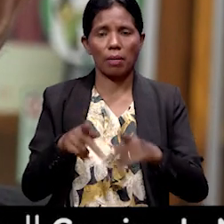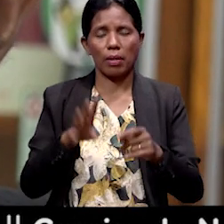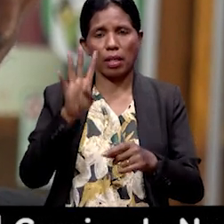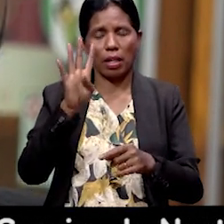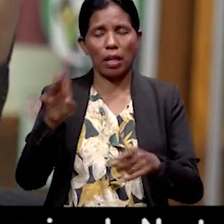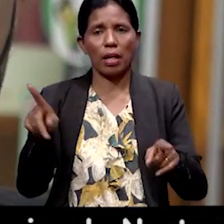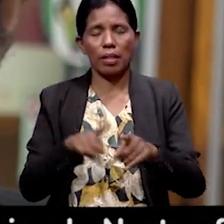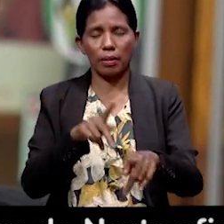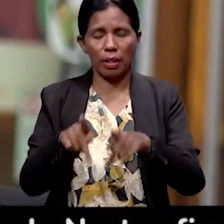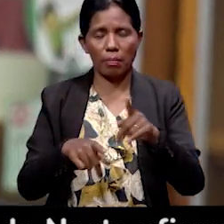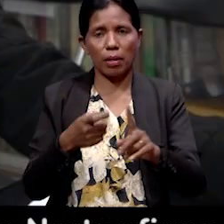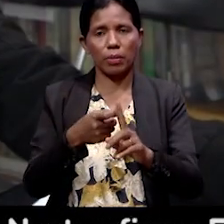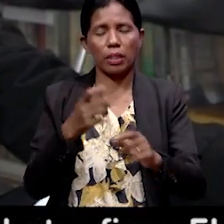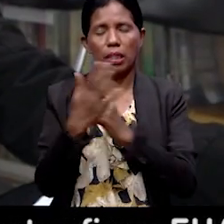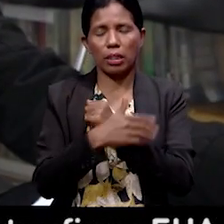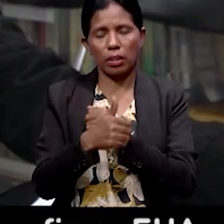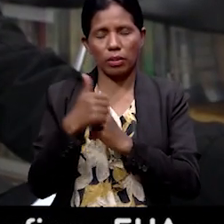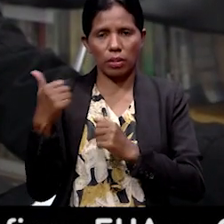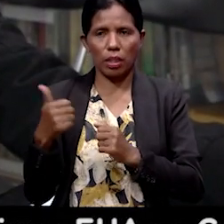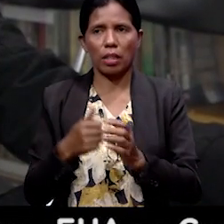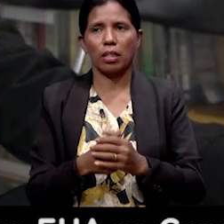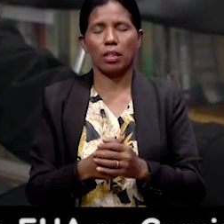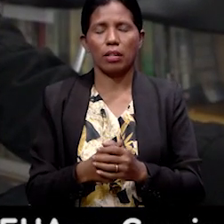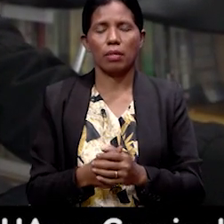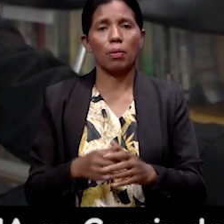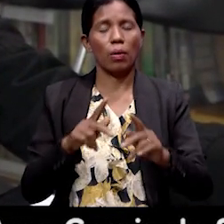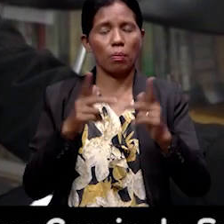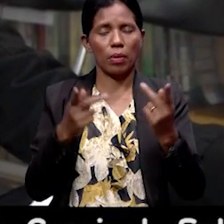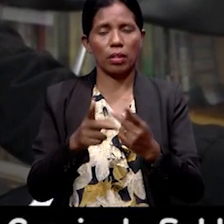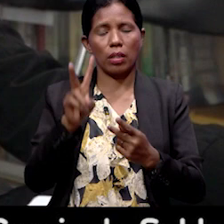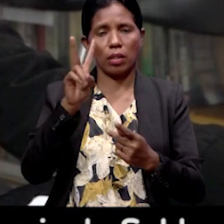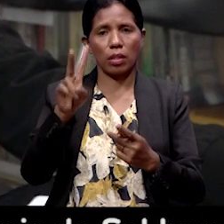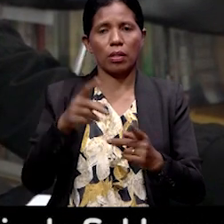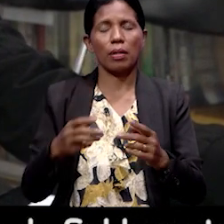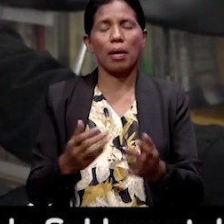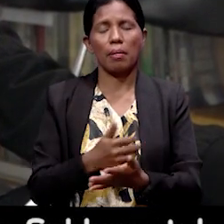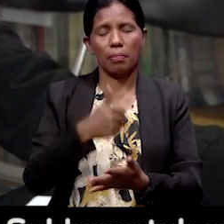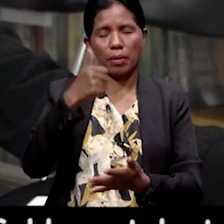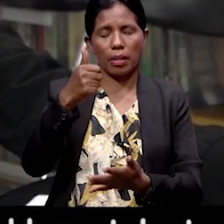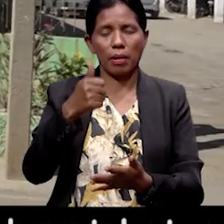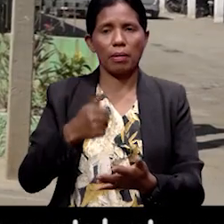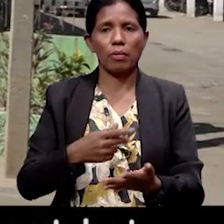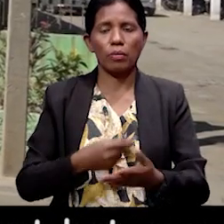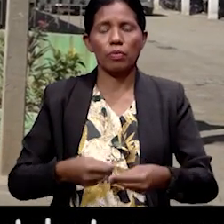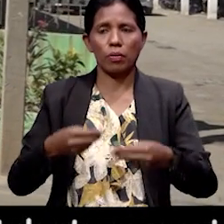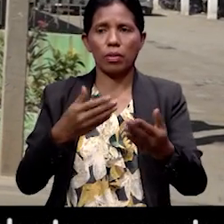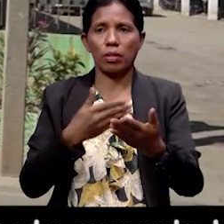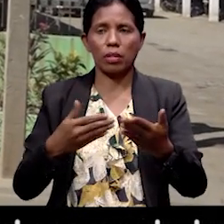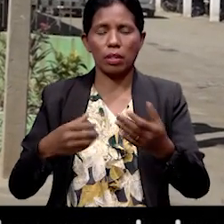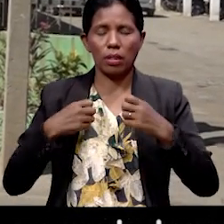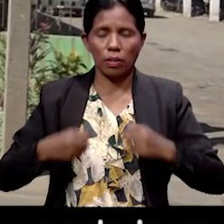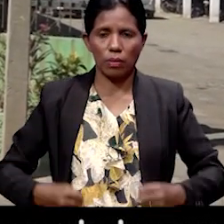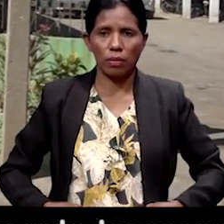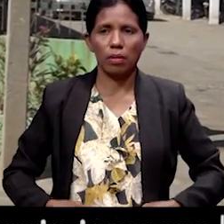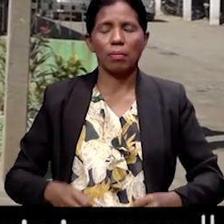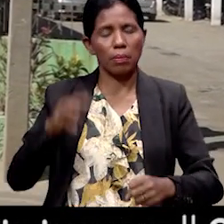nudar sidadang estrangeiro no hanesan nain ba kompanya rua debe mayoria manan projetu ho di fornese equipamento saúde no medicamento